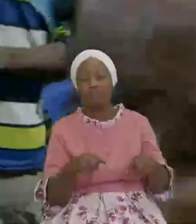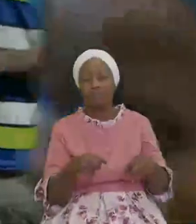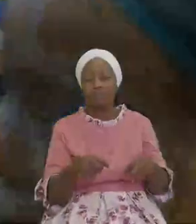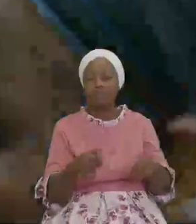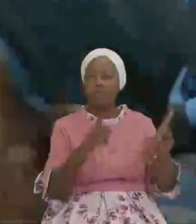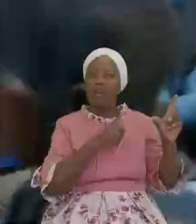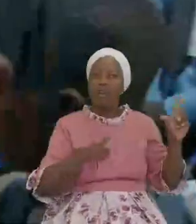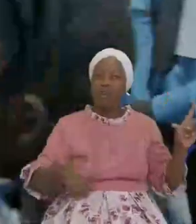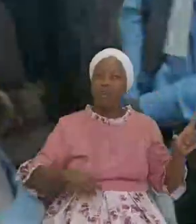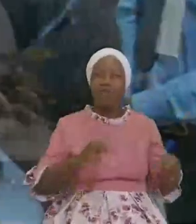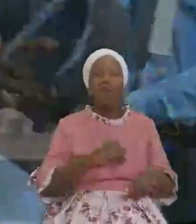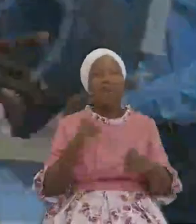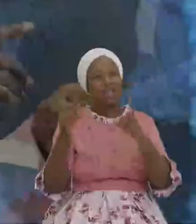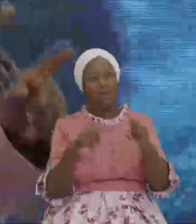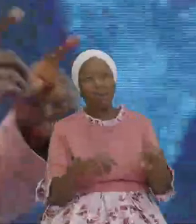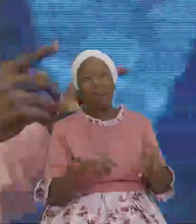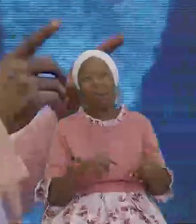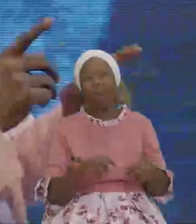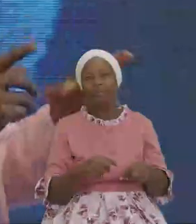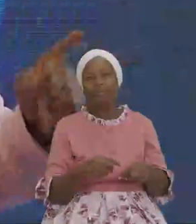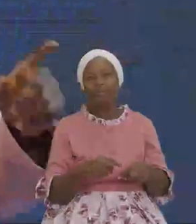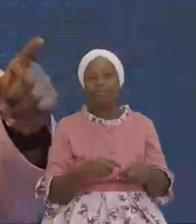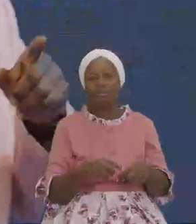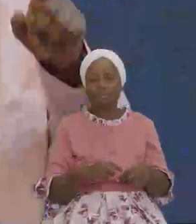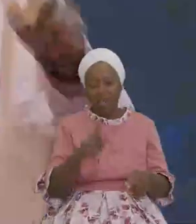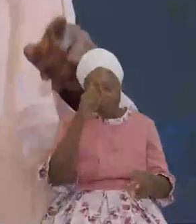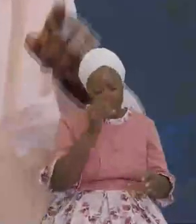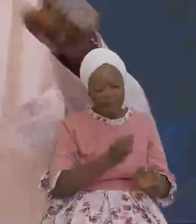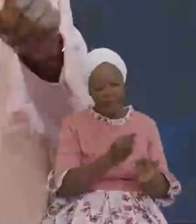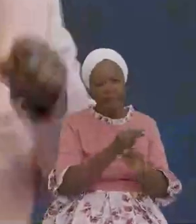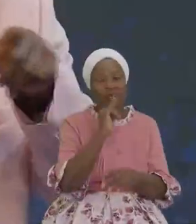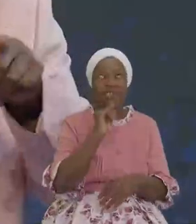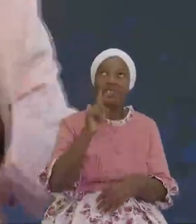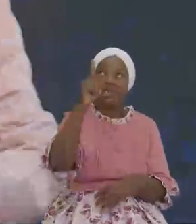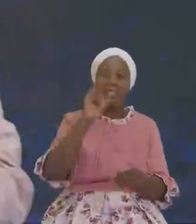Seigneur, je viens. Seigneur, je viens.